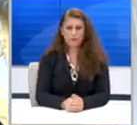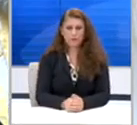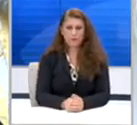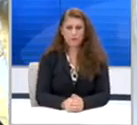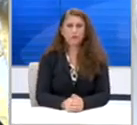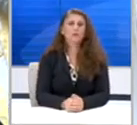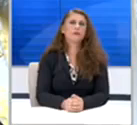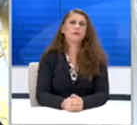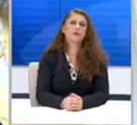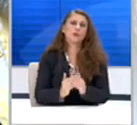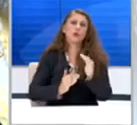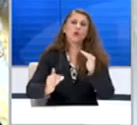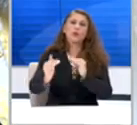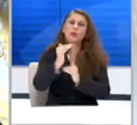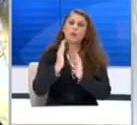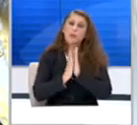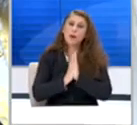Κυρίου